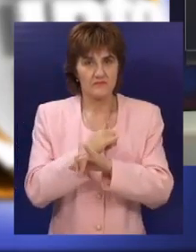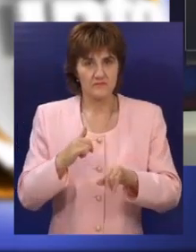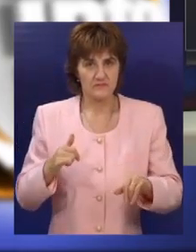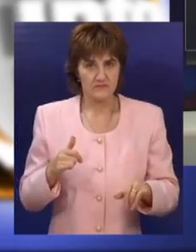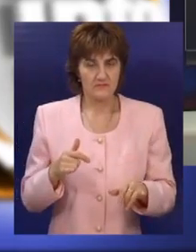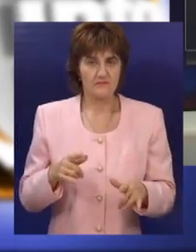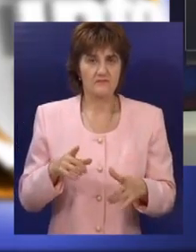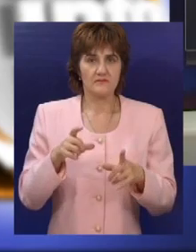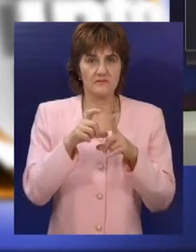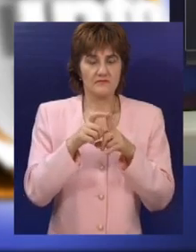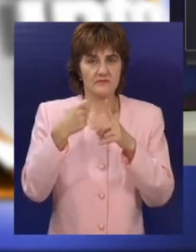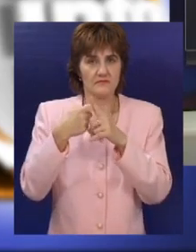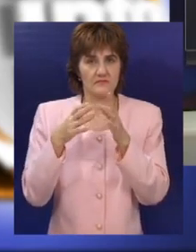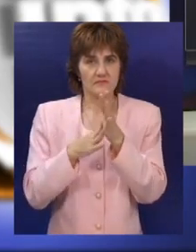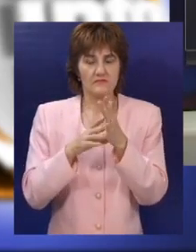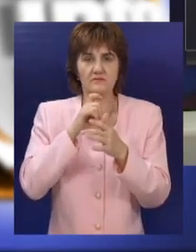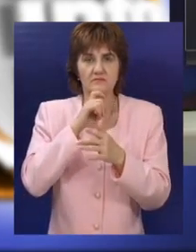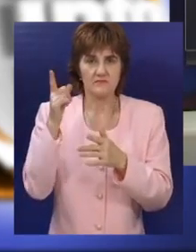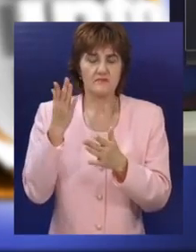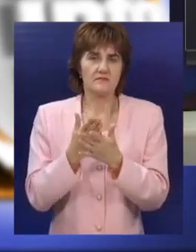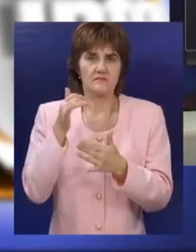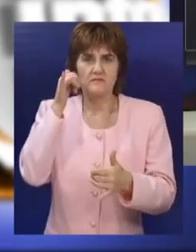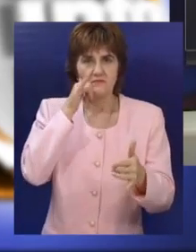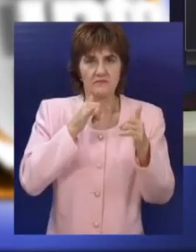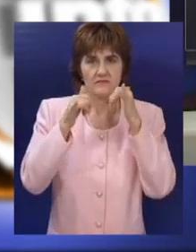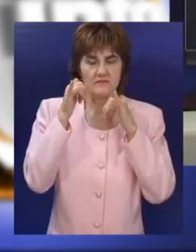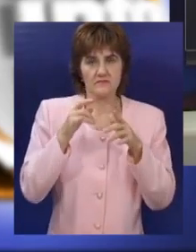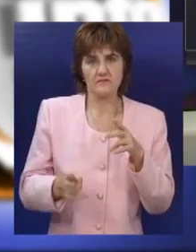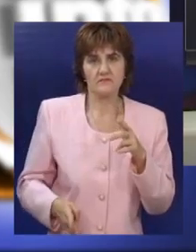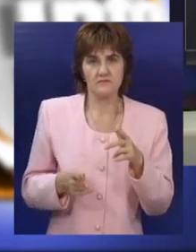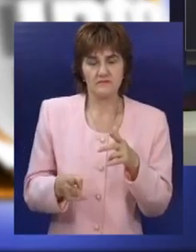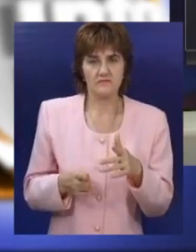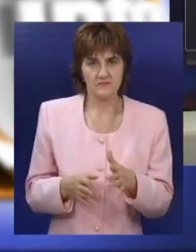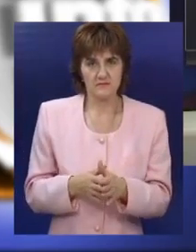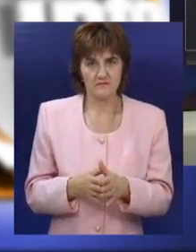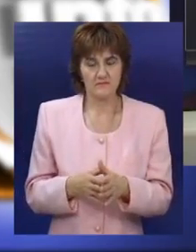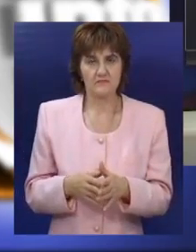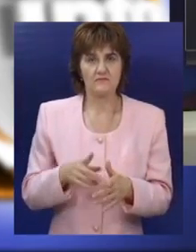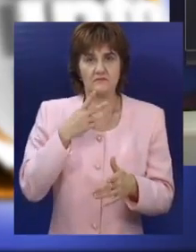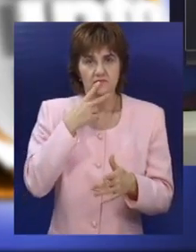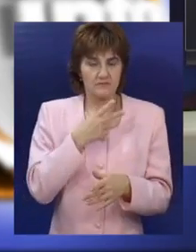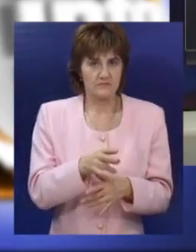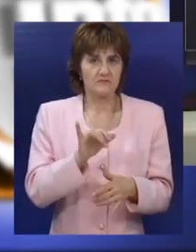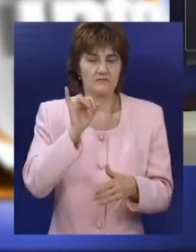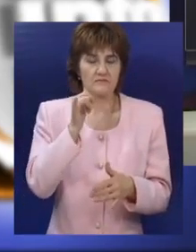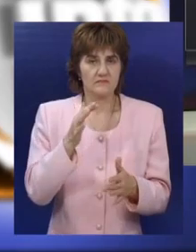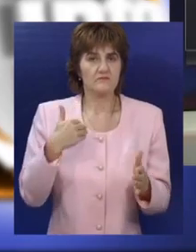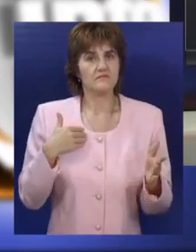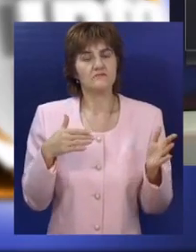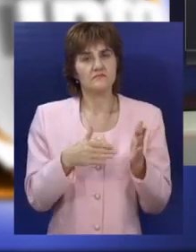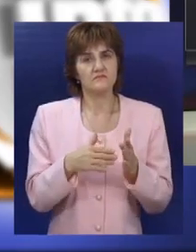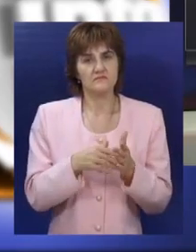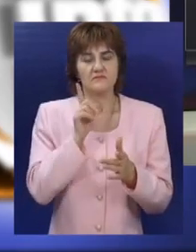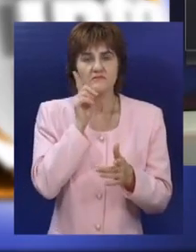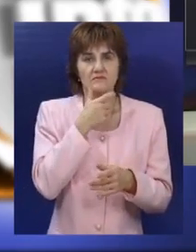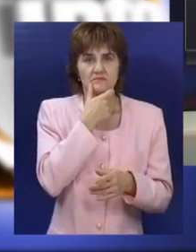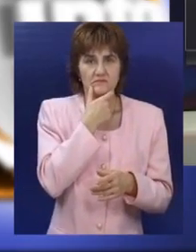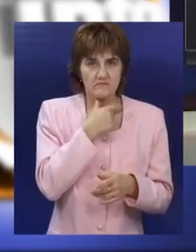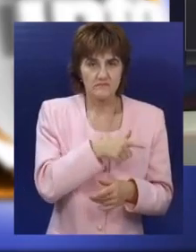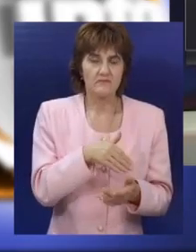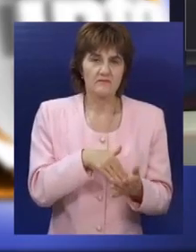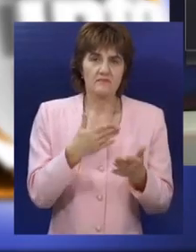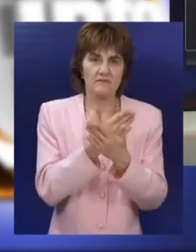Evroregionalne razvojne agencije DKMT iz Segedina putovali na relaciji Subotica-Segedin i uverili se u potrebu